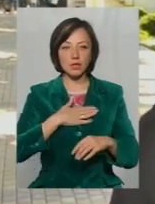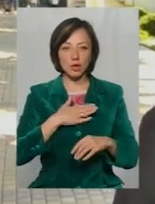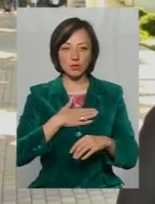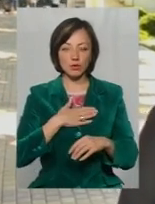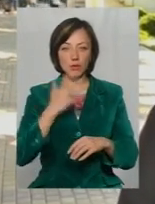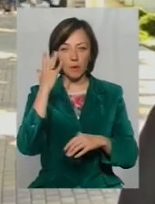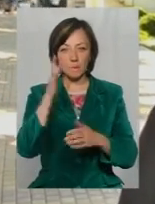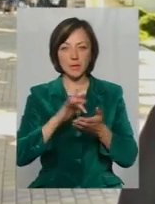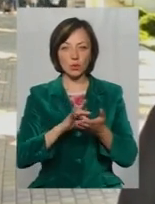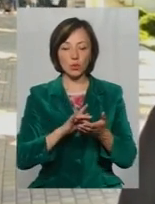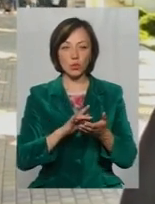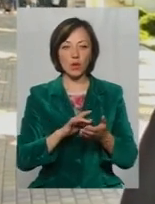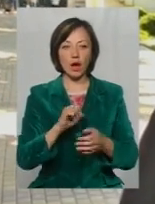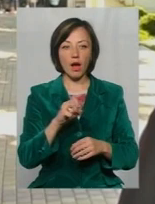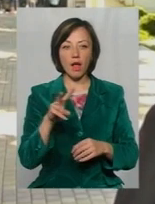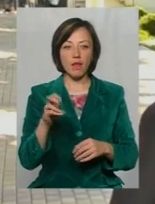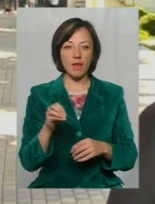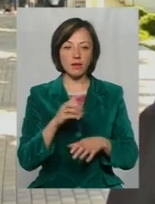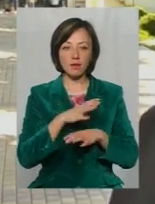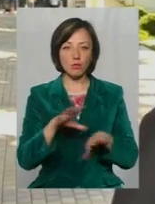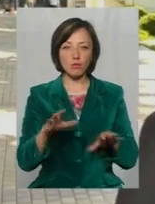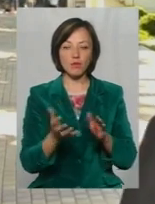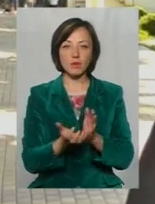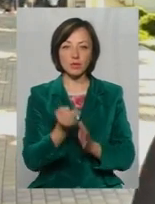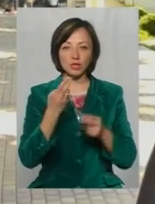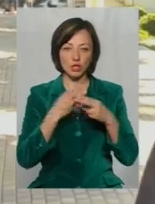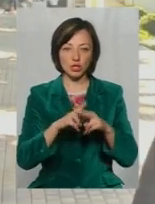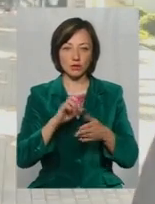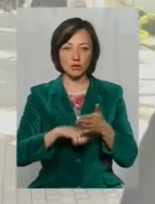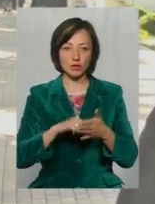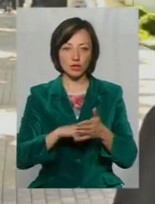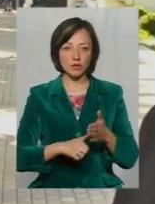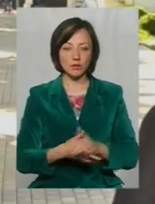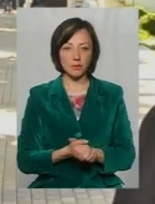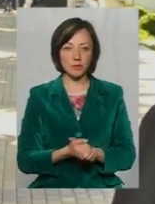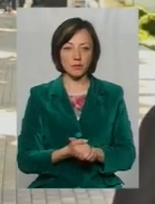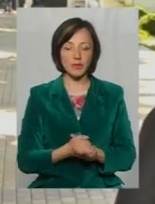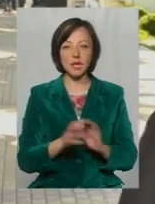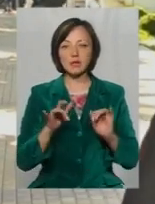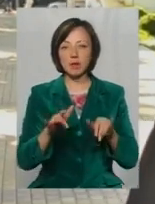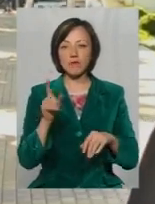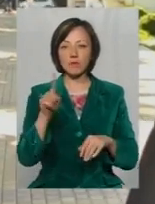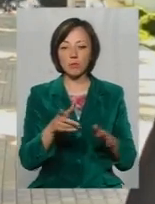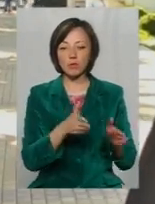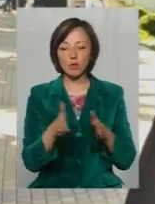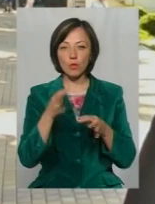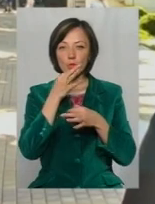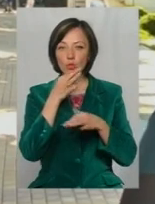метою, але він не був підтриманий з технічних причин. Справа в тому, що підготовка